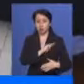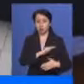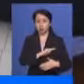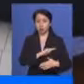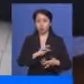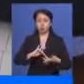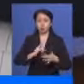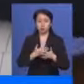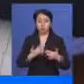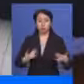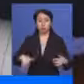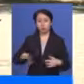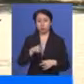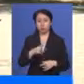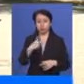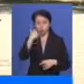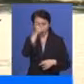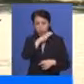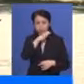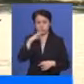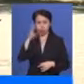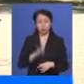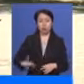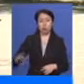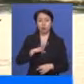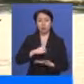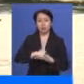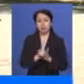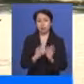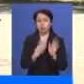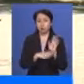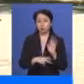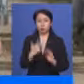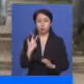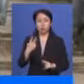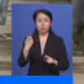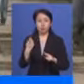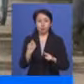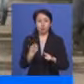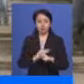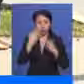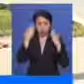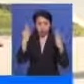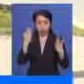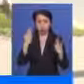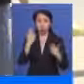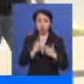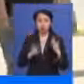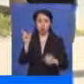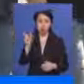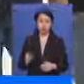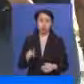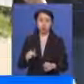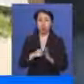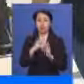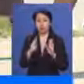соцсетях. Всего в 2020 году в Северо-Казахстанской области было зарегистрировано 93 без вести пропавших человека. Из